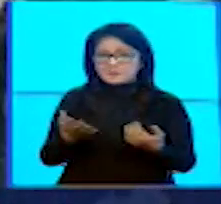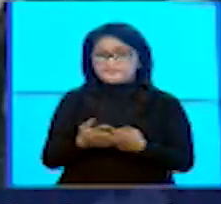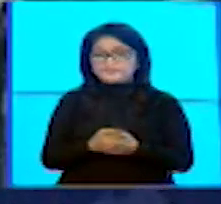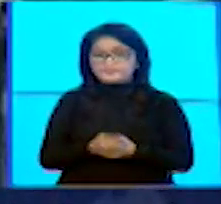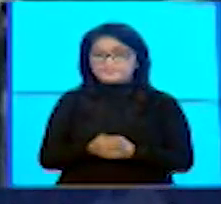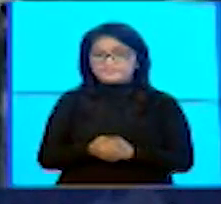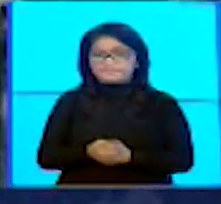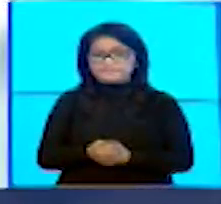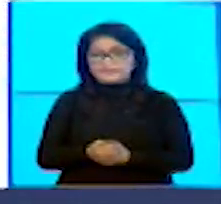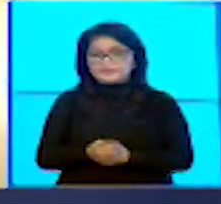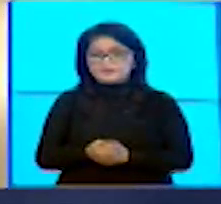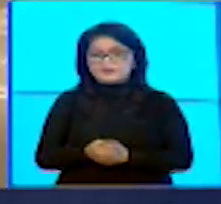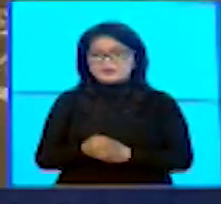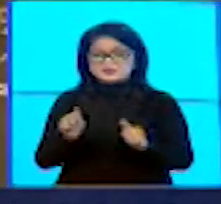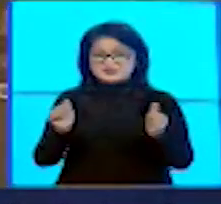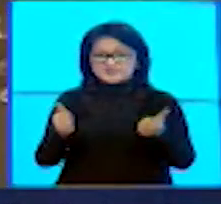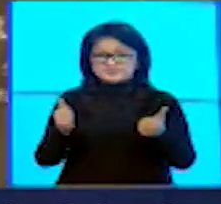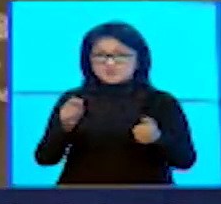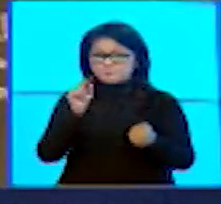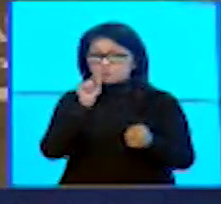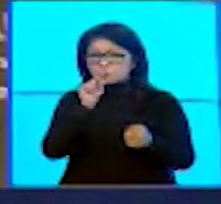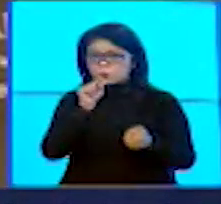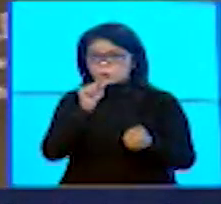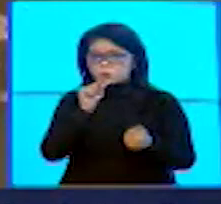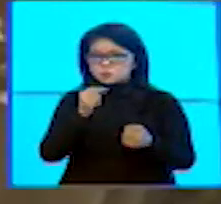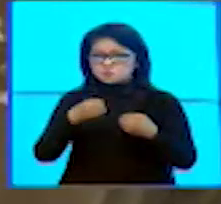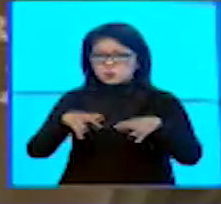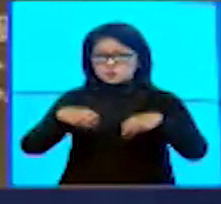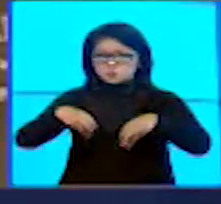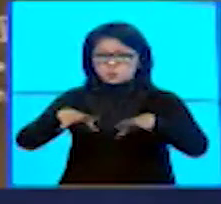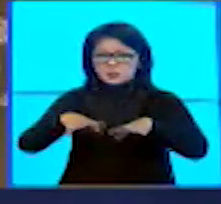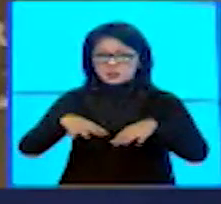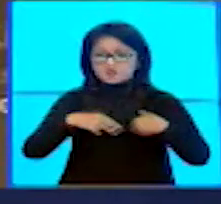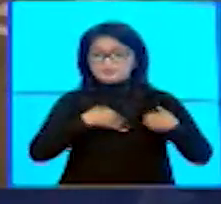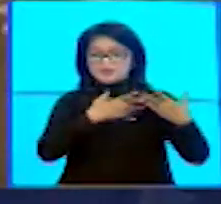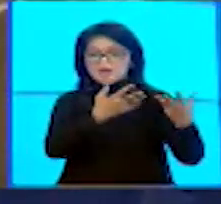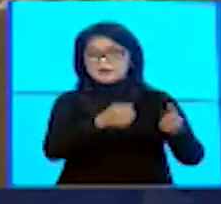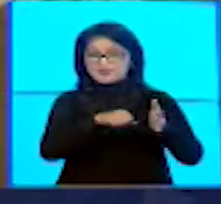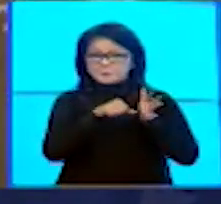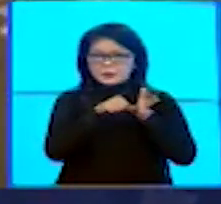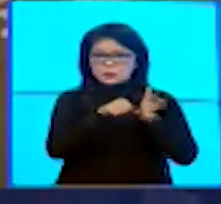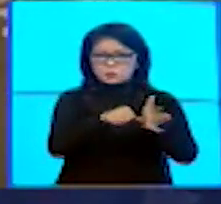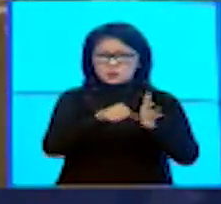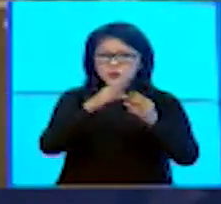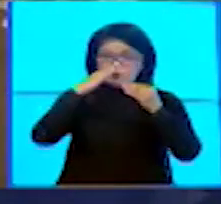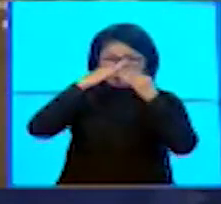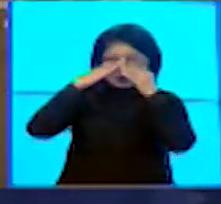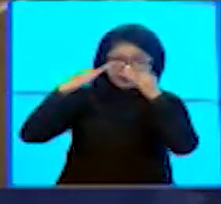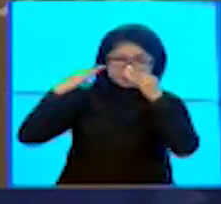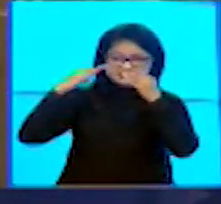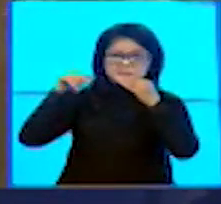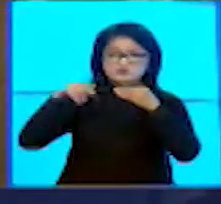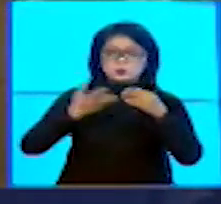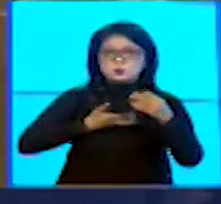nyiapin buat dagangan. Ya, harapannya dengan bantuan berupa operasi katarak di Sukabumi tentunya